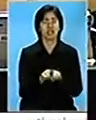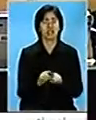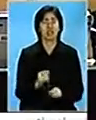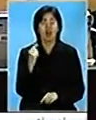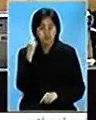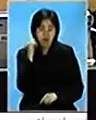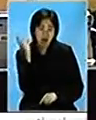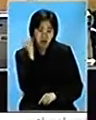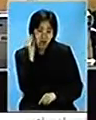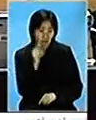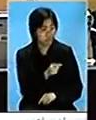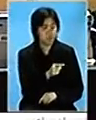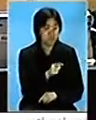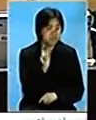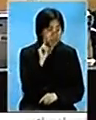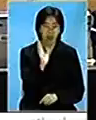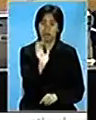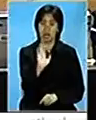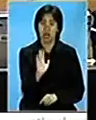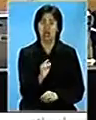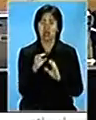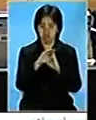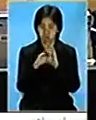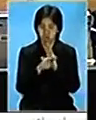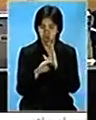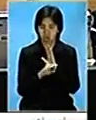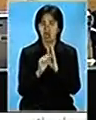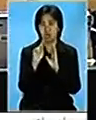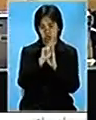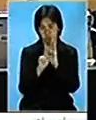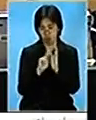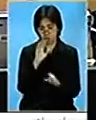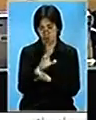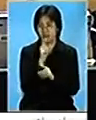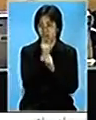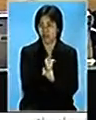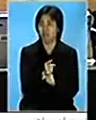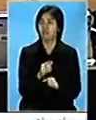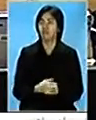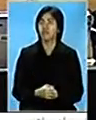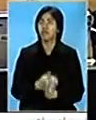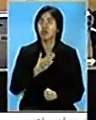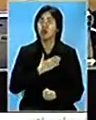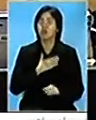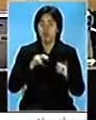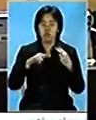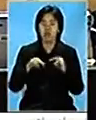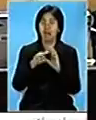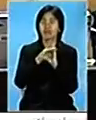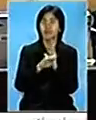ฟังแต่ฝ่ายเดียวนะครับทุกคนต้องอยู่บนกติกาและข้อบังคับผมก็ควบคุมข้อบังคับ